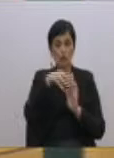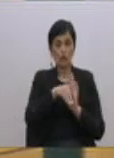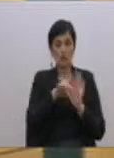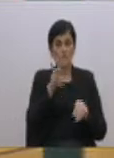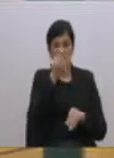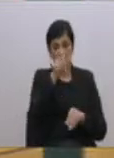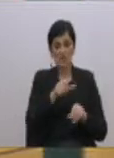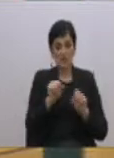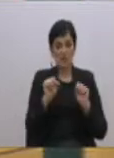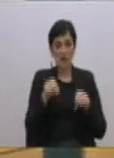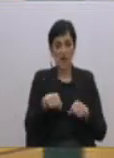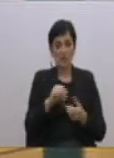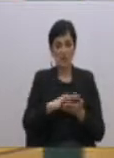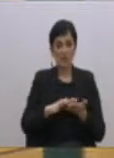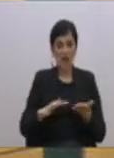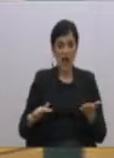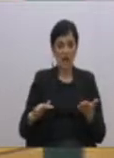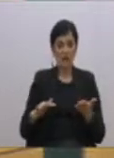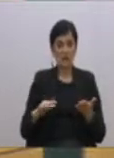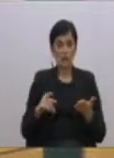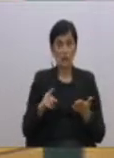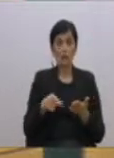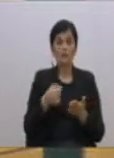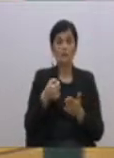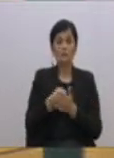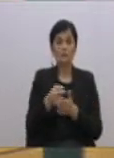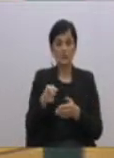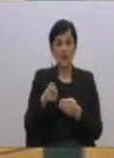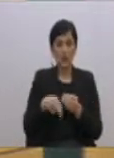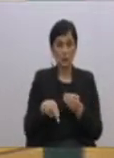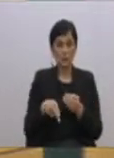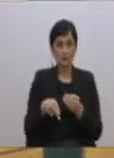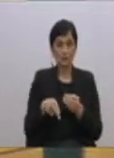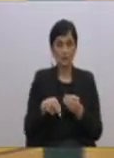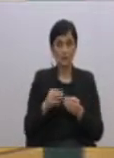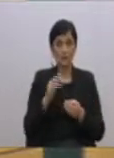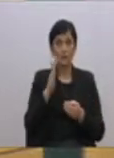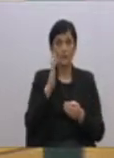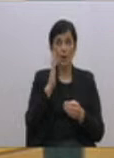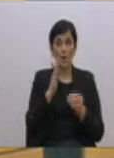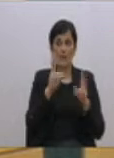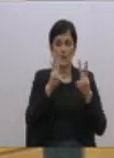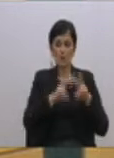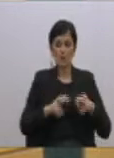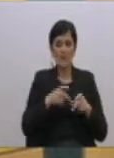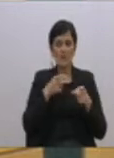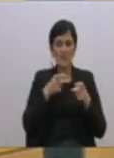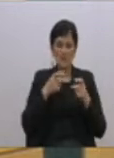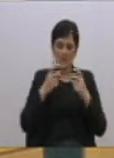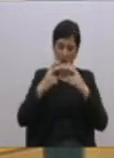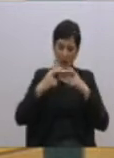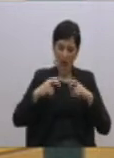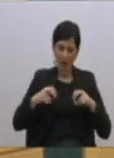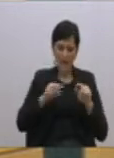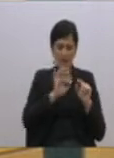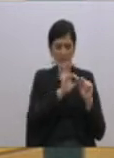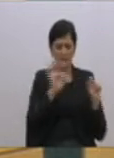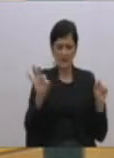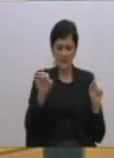მინისტრის საშუალება, რომ გააგრძელოს ეს ვადა სანამდე არ დასრულდება. ანუ მოხდება ბალისტიკური შემოწმება, იარაღის დათვალიერების გზის